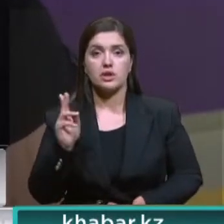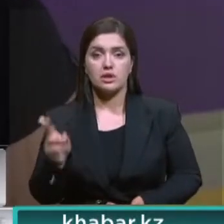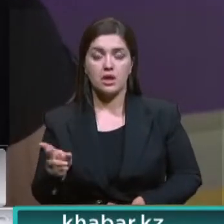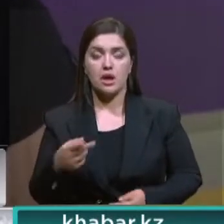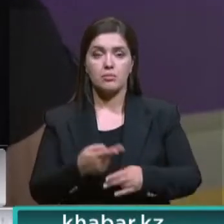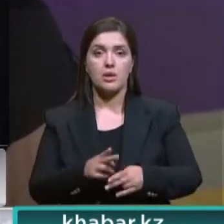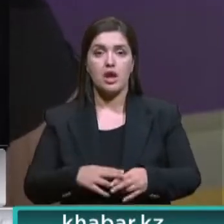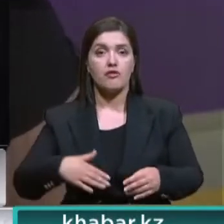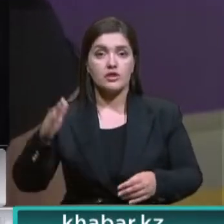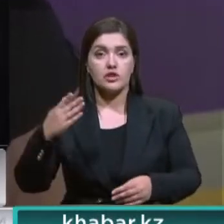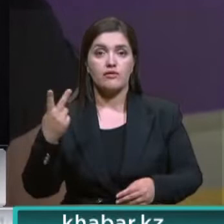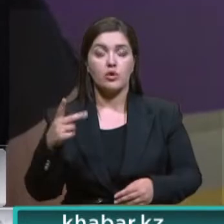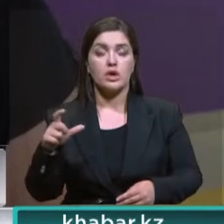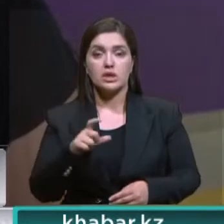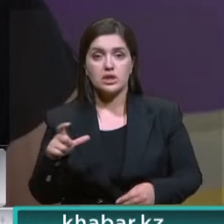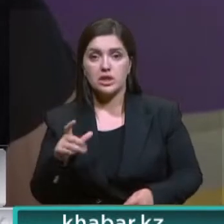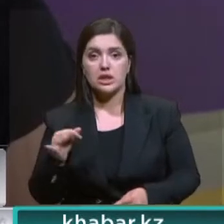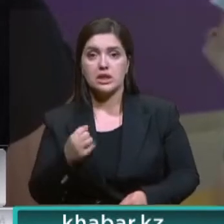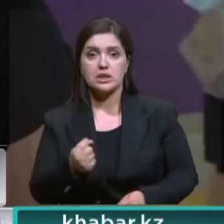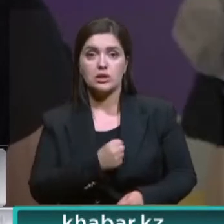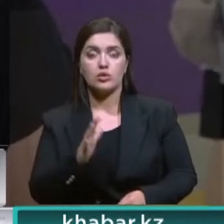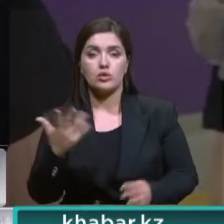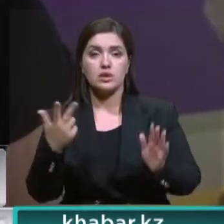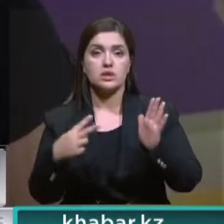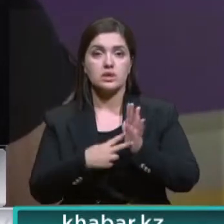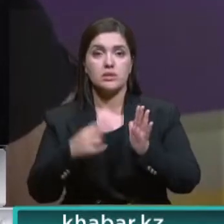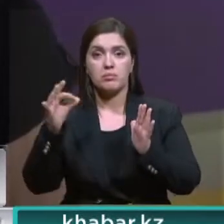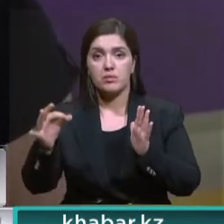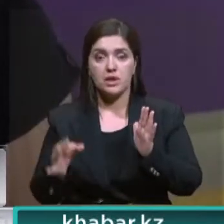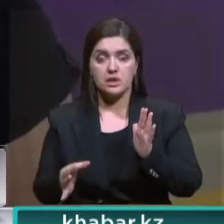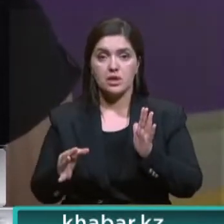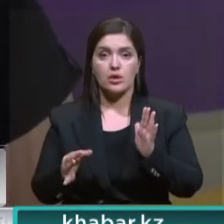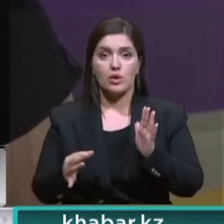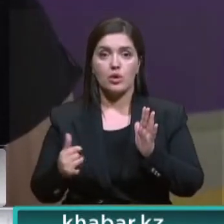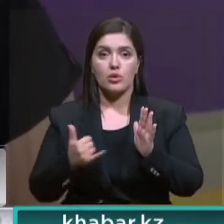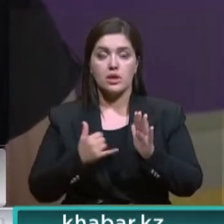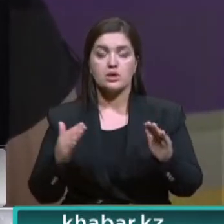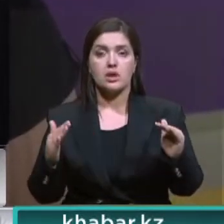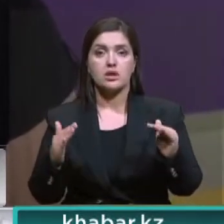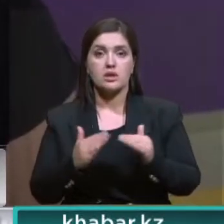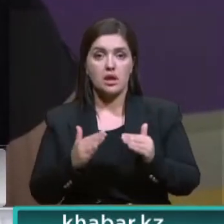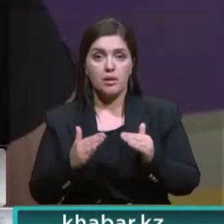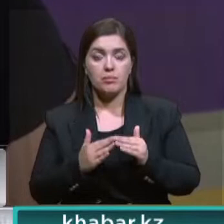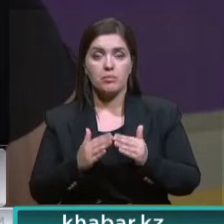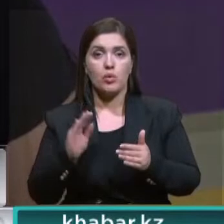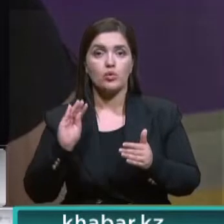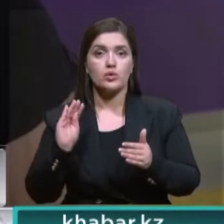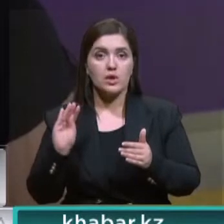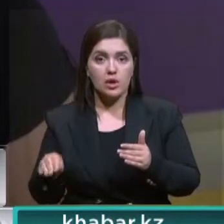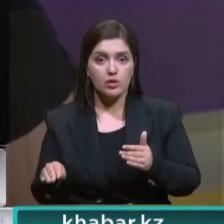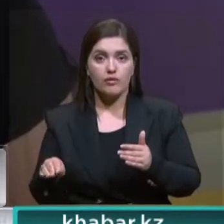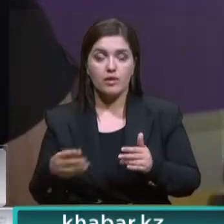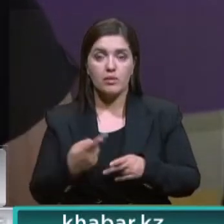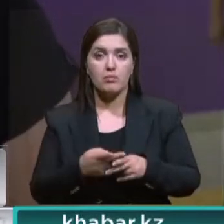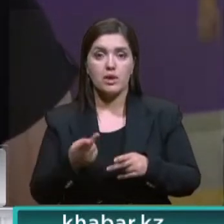свыше 2-го этажа. И, к сожалению, только в 37% случаев у нас в домах, да, установлены именно